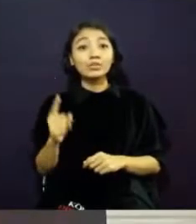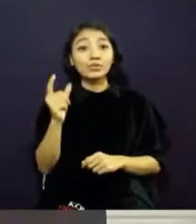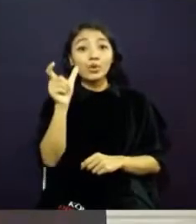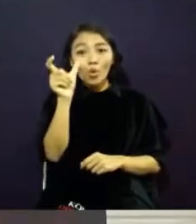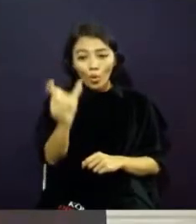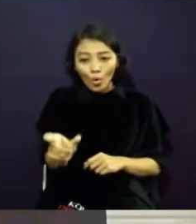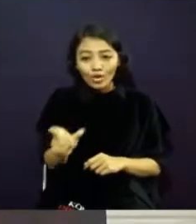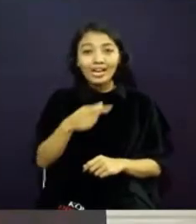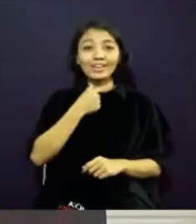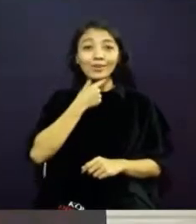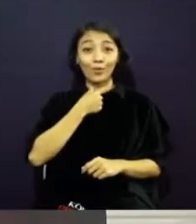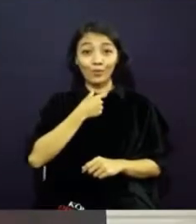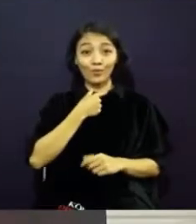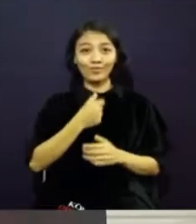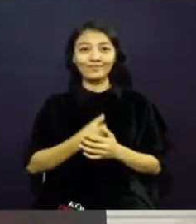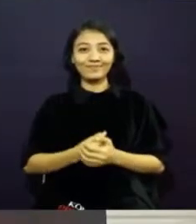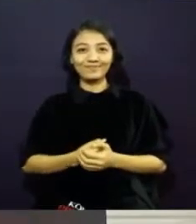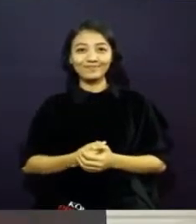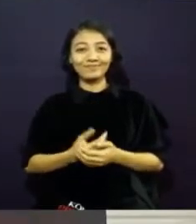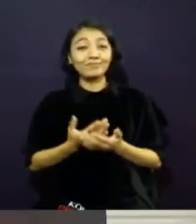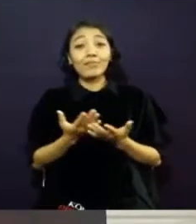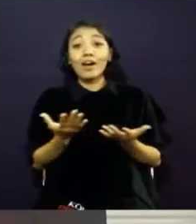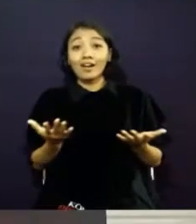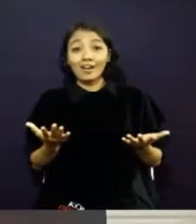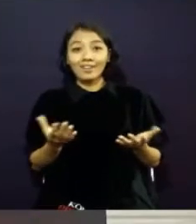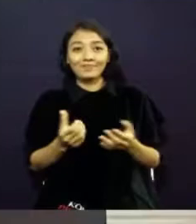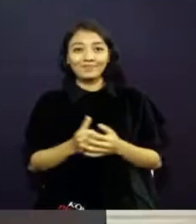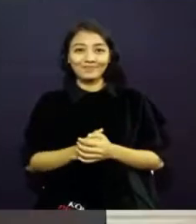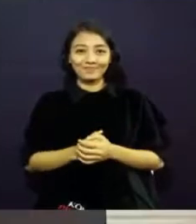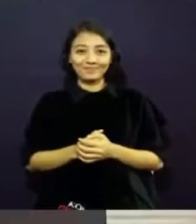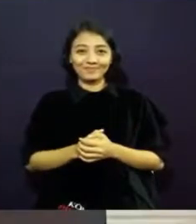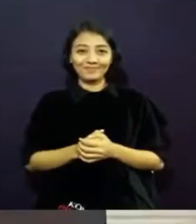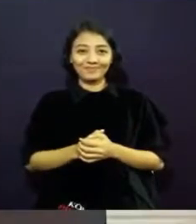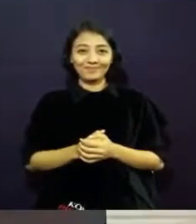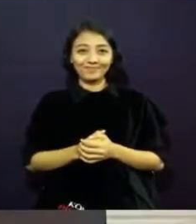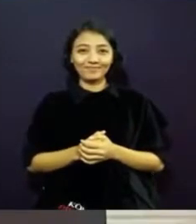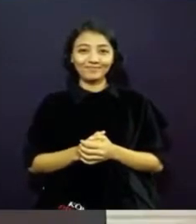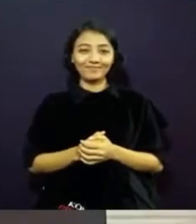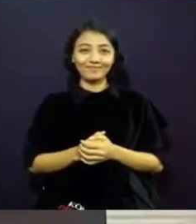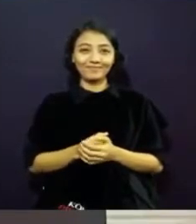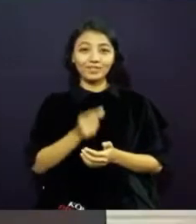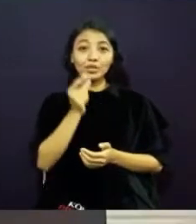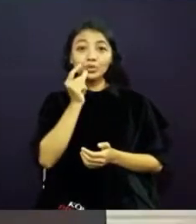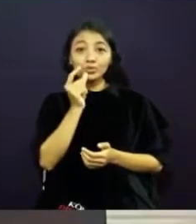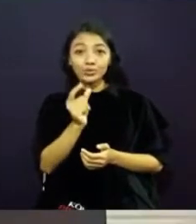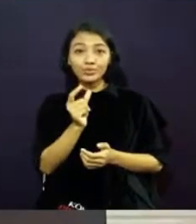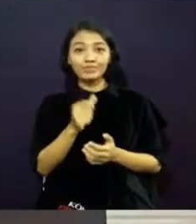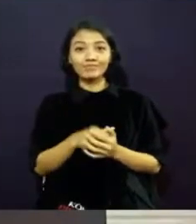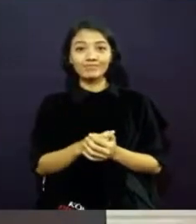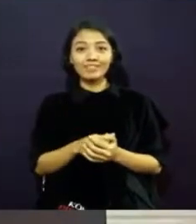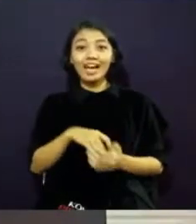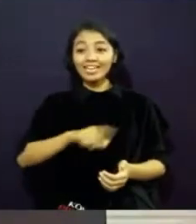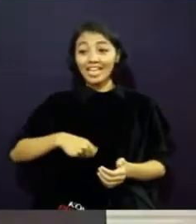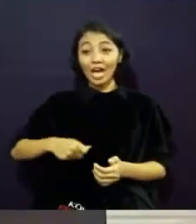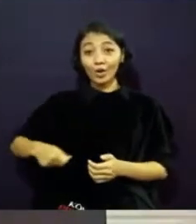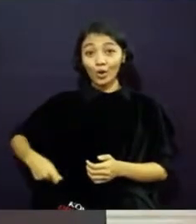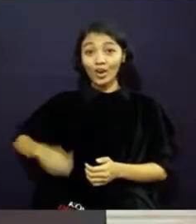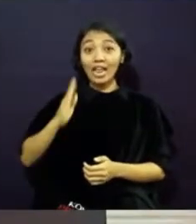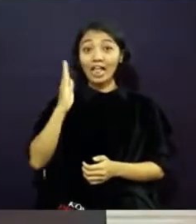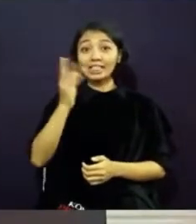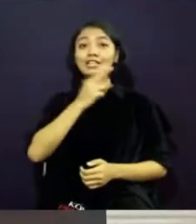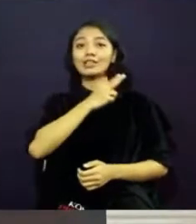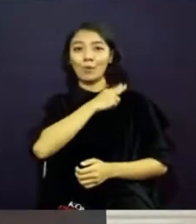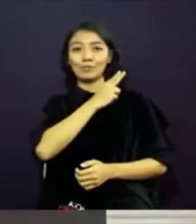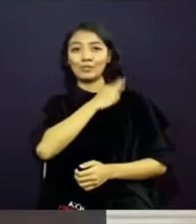Imam maka bagi para diakonia akan ditahbiskan